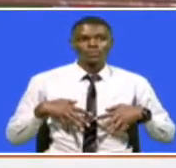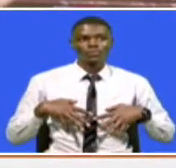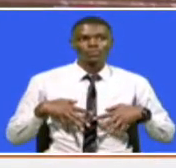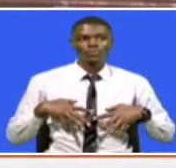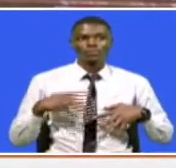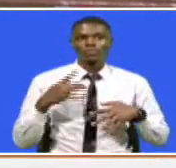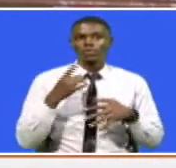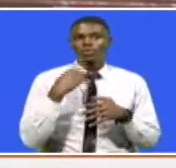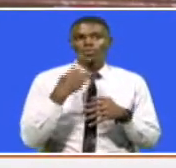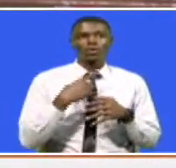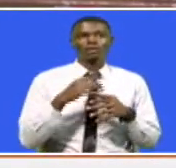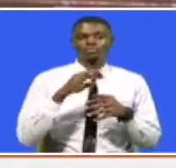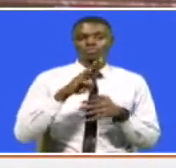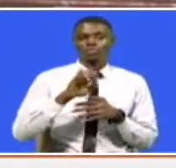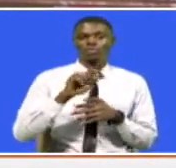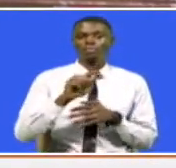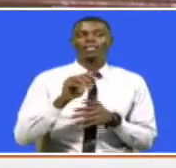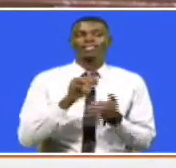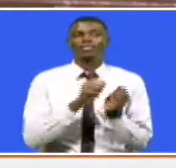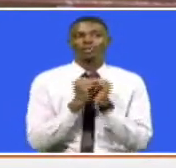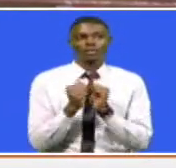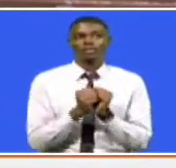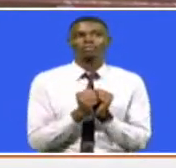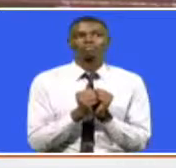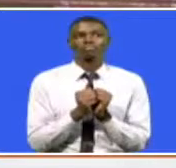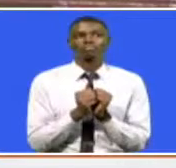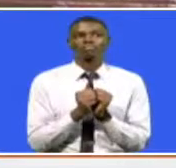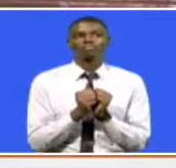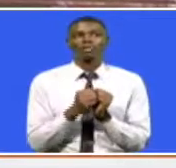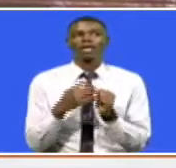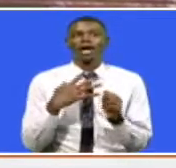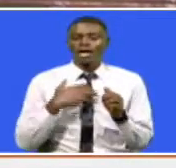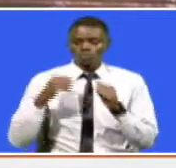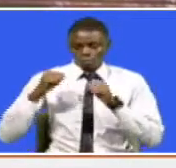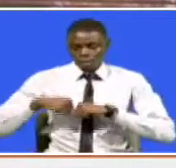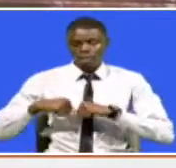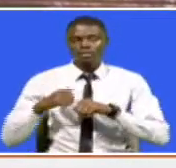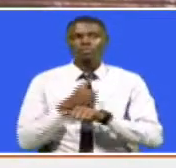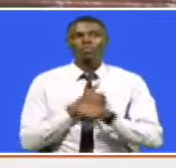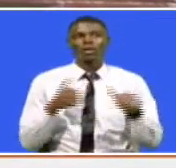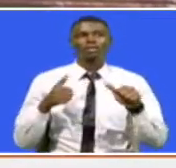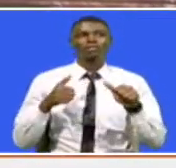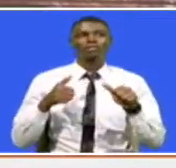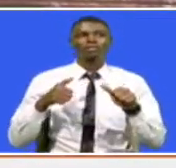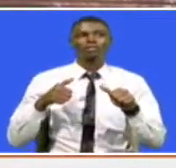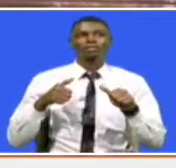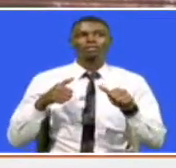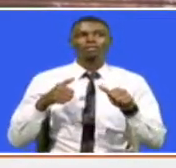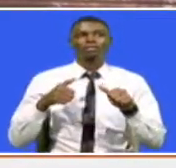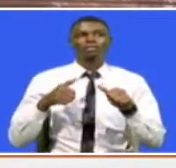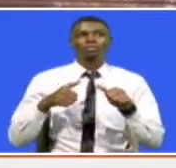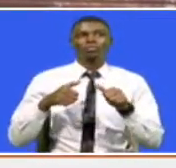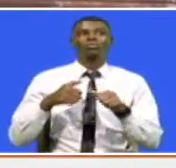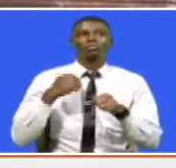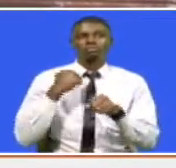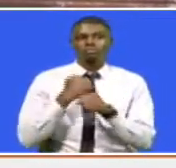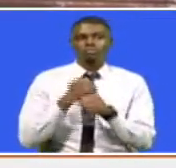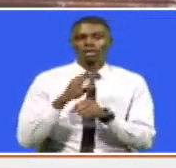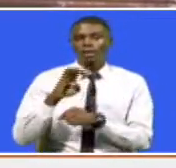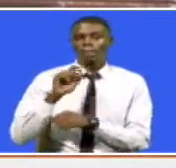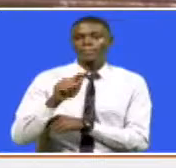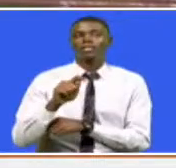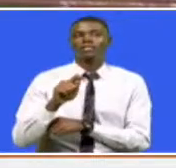we had placed the bet with, and they have graciously agreed to commute this bet